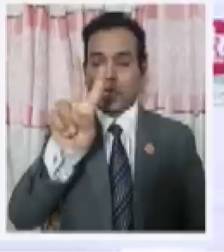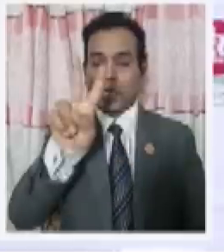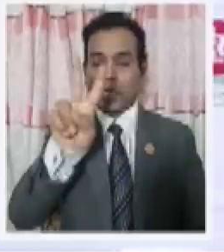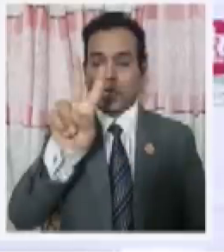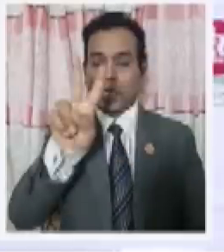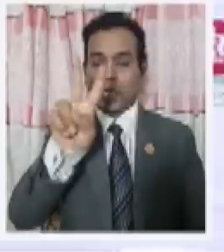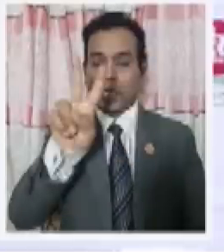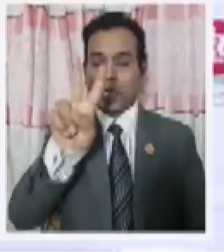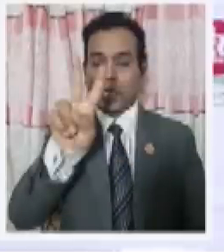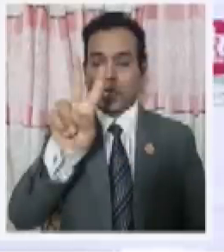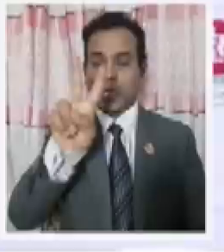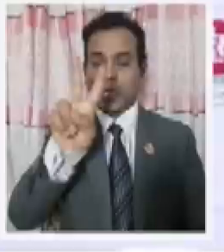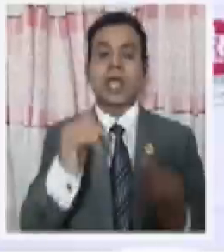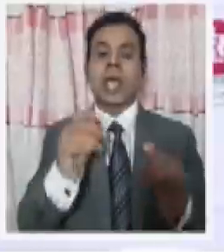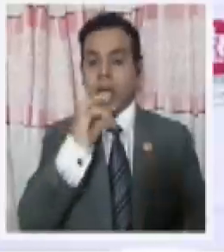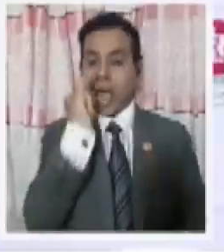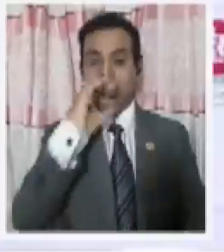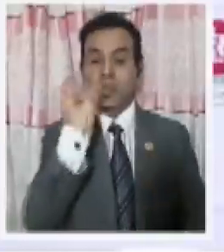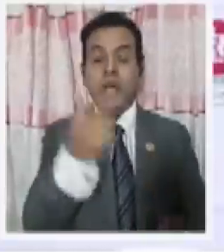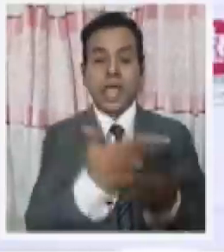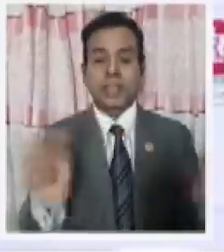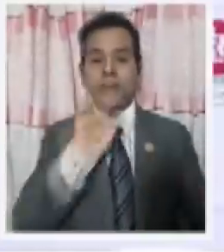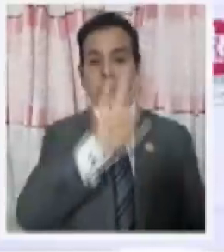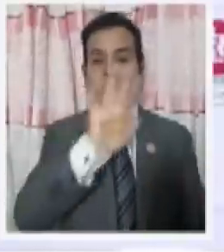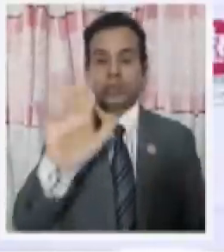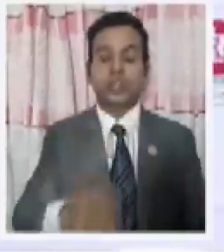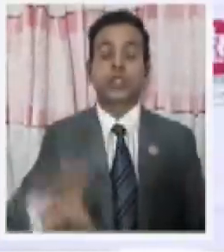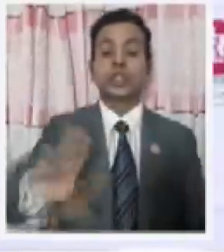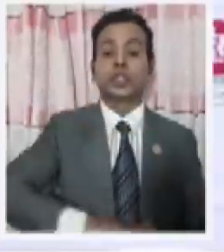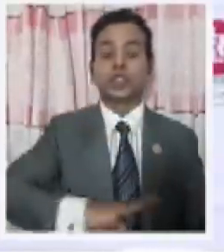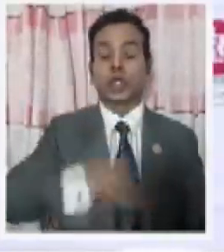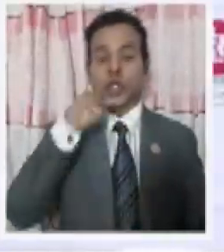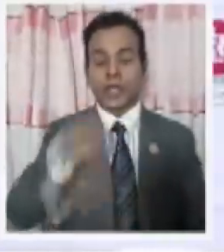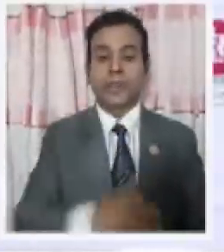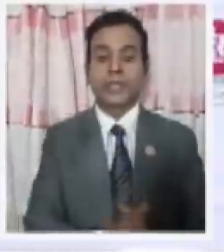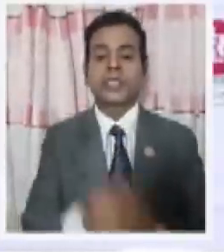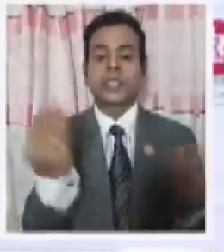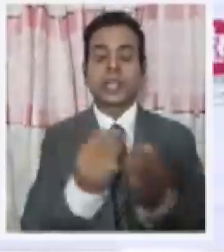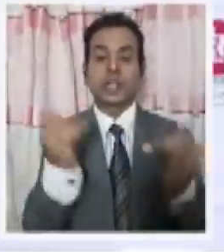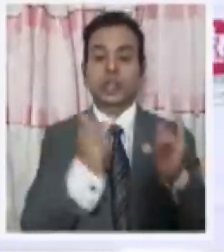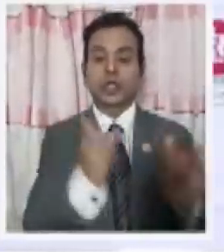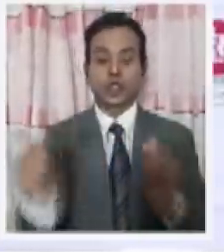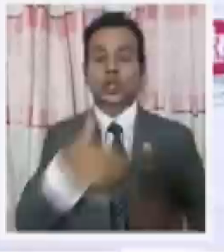মহানগরীতে আইসিইউ সংখ্যা 39টি, রোগী ভর্তি আছে 19 জন এবং খালি আছে 20টি।